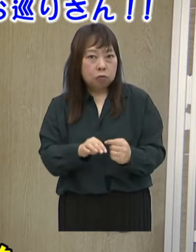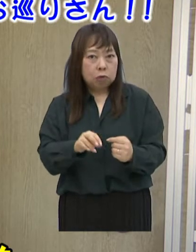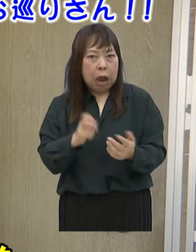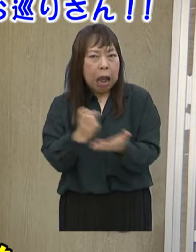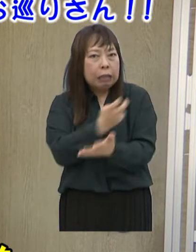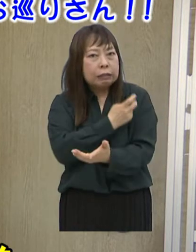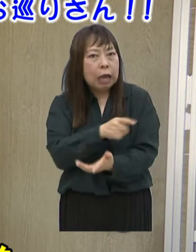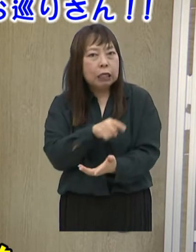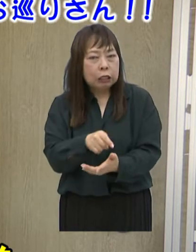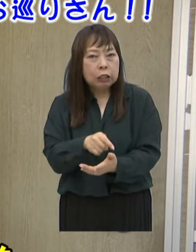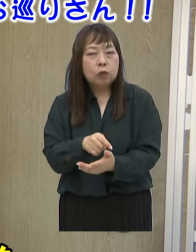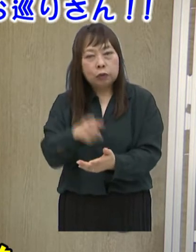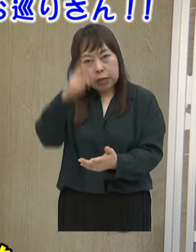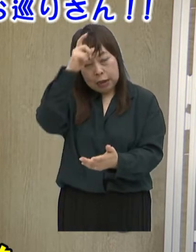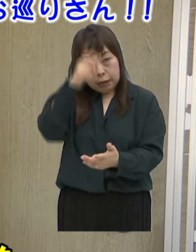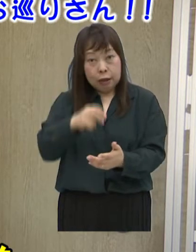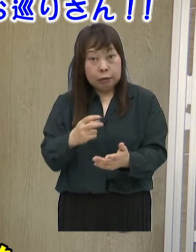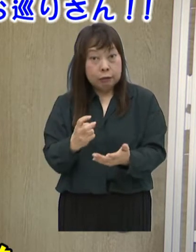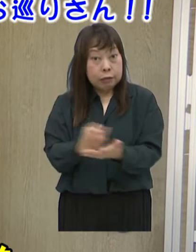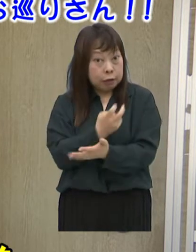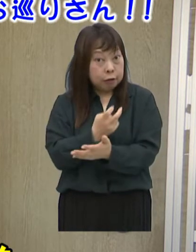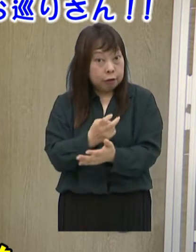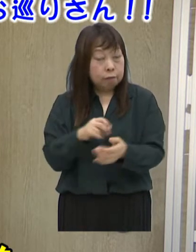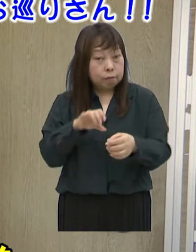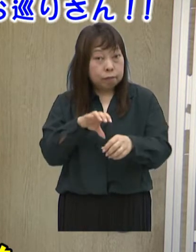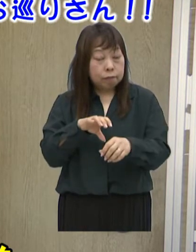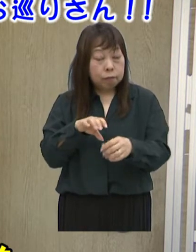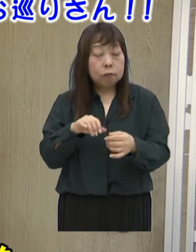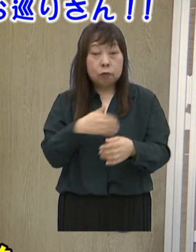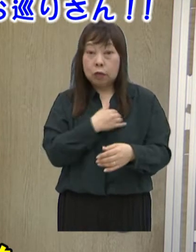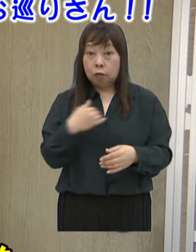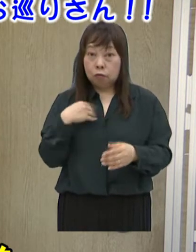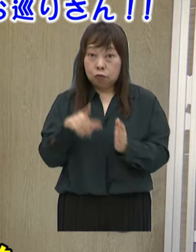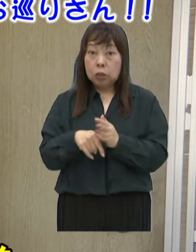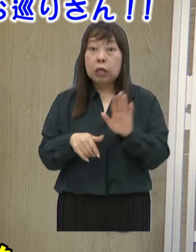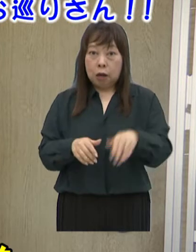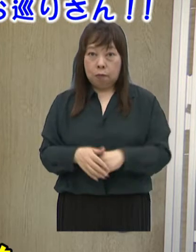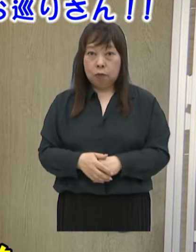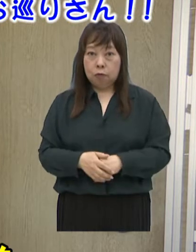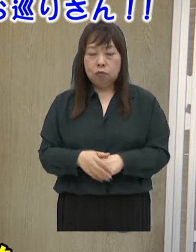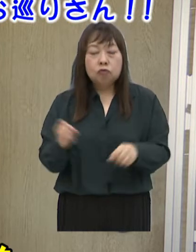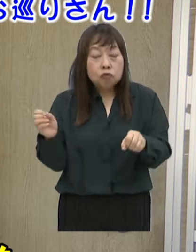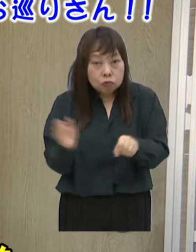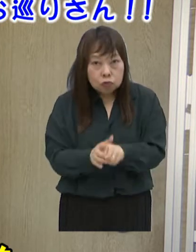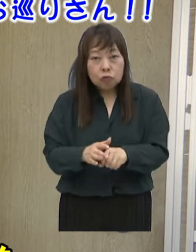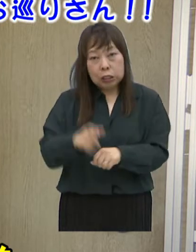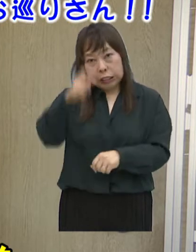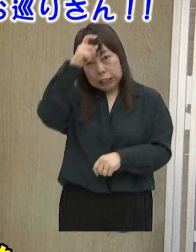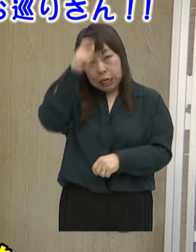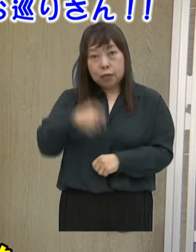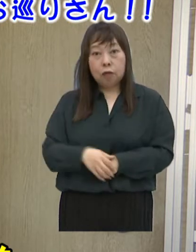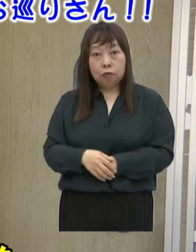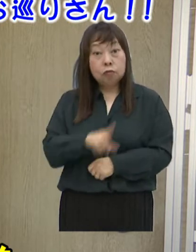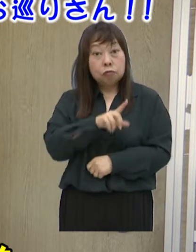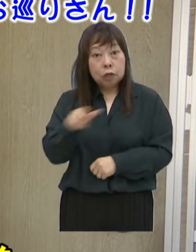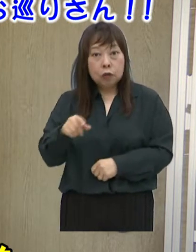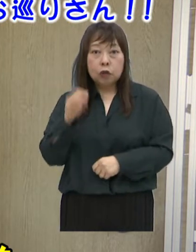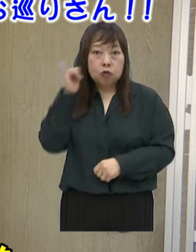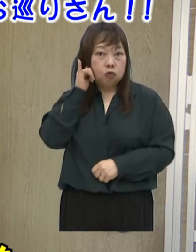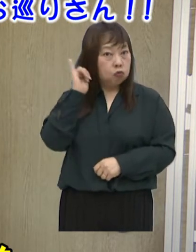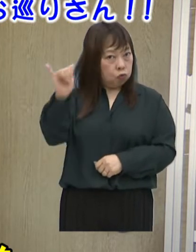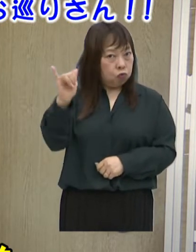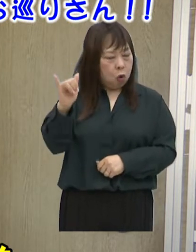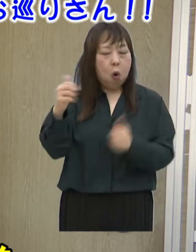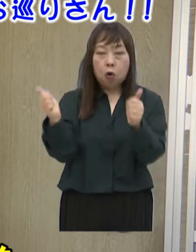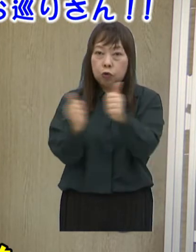として刑事事件になったりする場合が多くあります。直ちに警察や防追センターに通報・